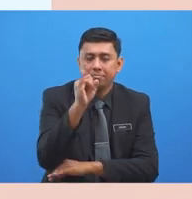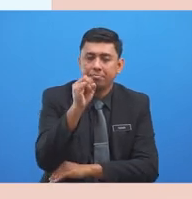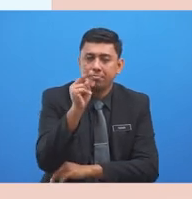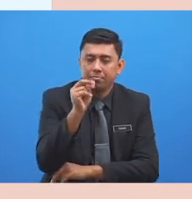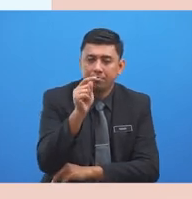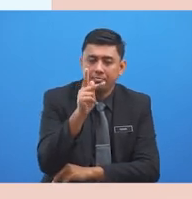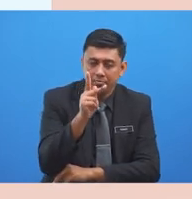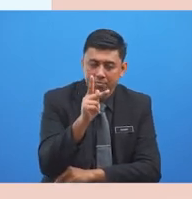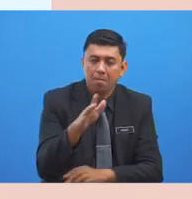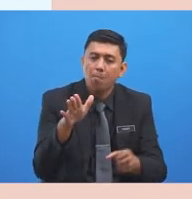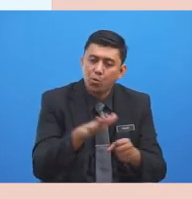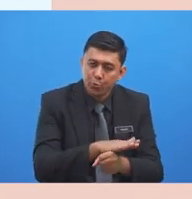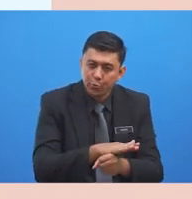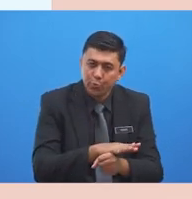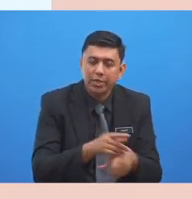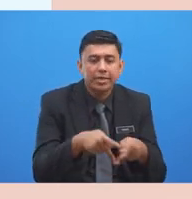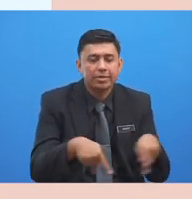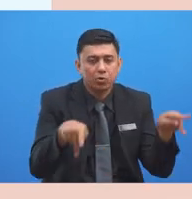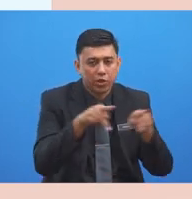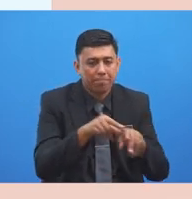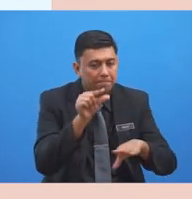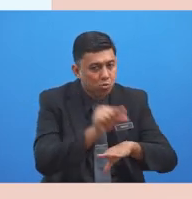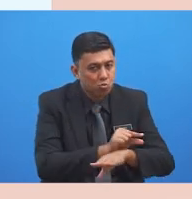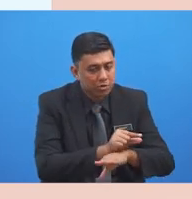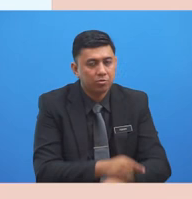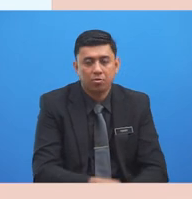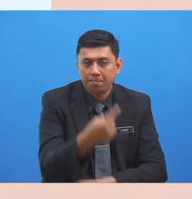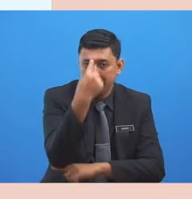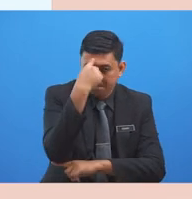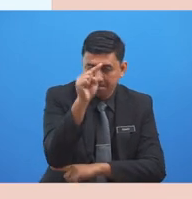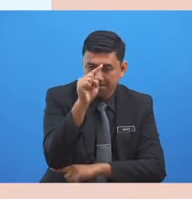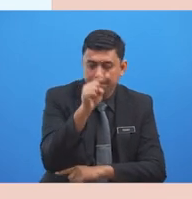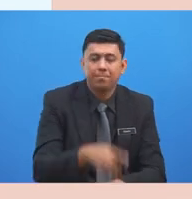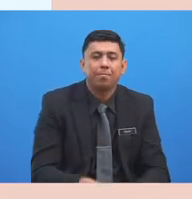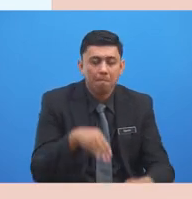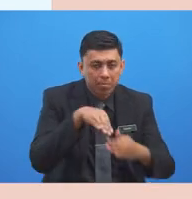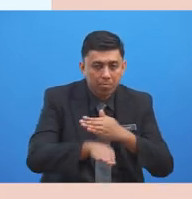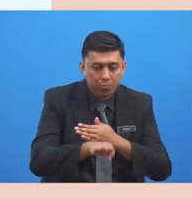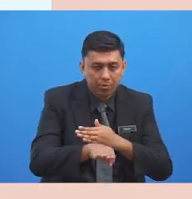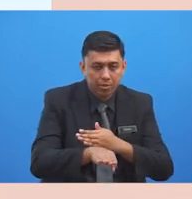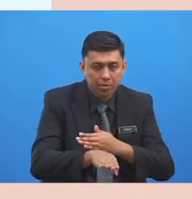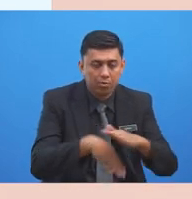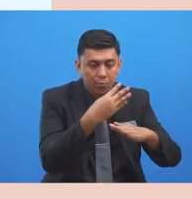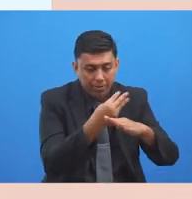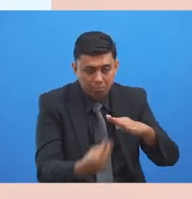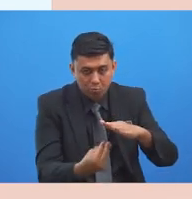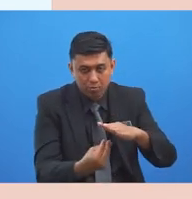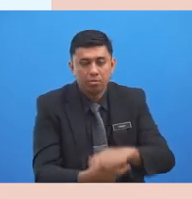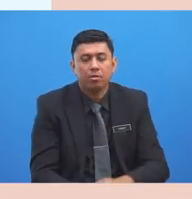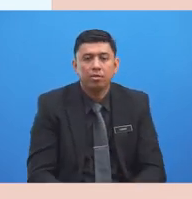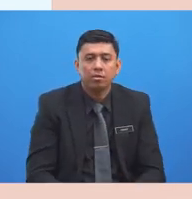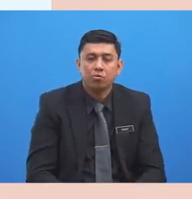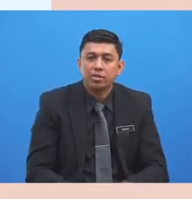Sintaks mestilah memenuhi keperluan pengguna untuk memasukkan input